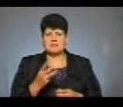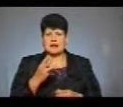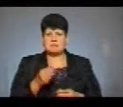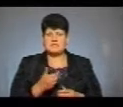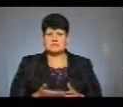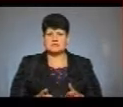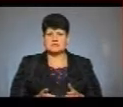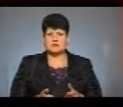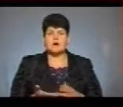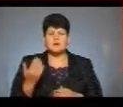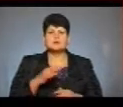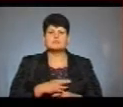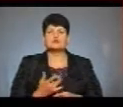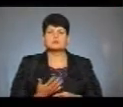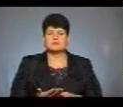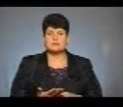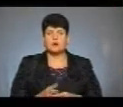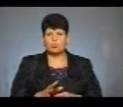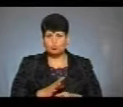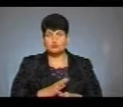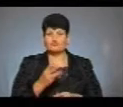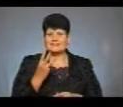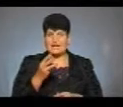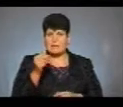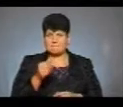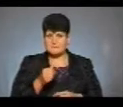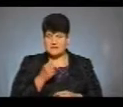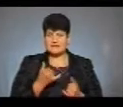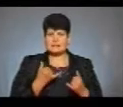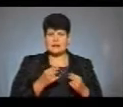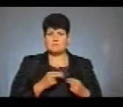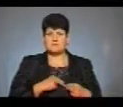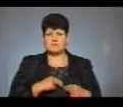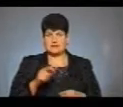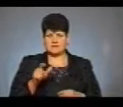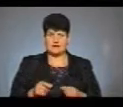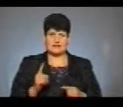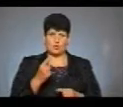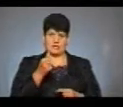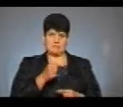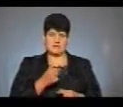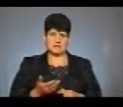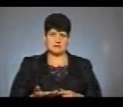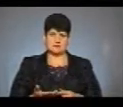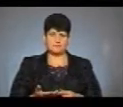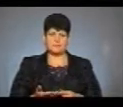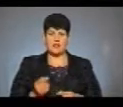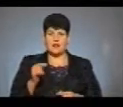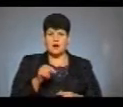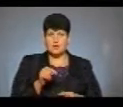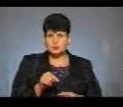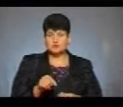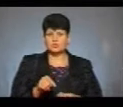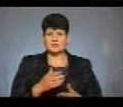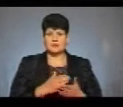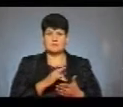цього закону скільки був? Був 3 місяці, а для робітника тільки 1 місяць. А тут ставилося